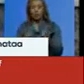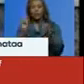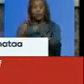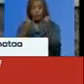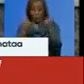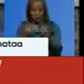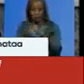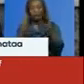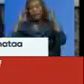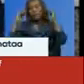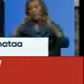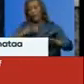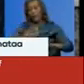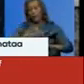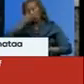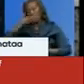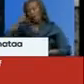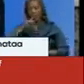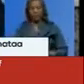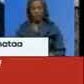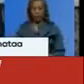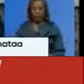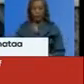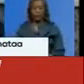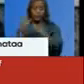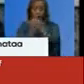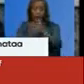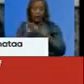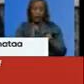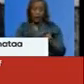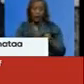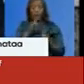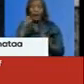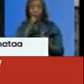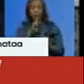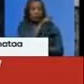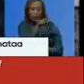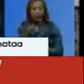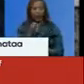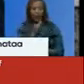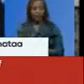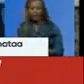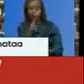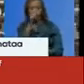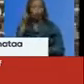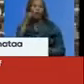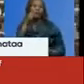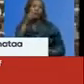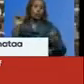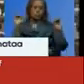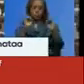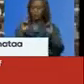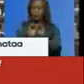እንደምትጫወቱ ተስፋዬ የላቀ ነው። አገራዊ ማንነታችን ያለ እናንተ ያለ ኢትዮጵያውያን ሴቶች ምንም